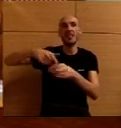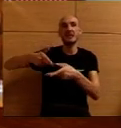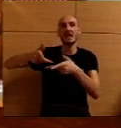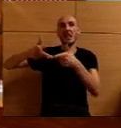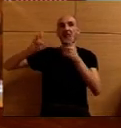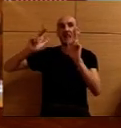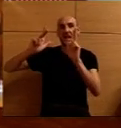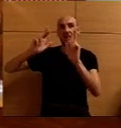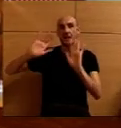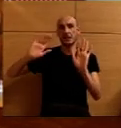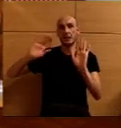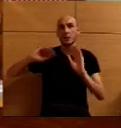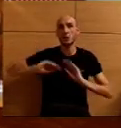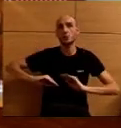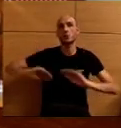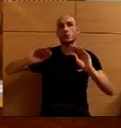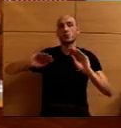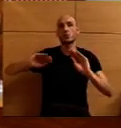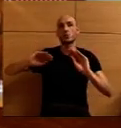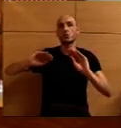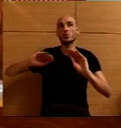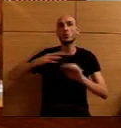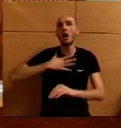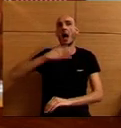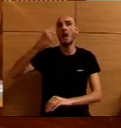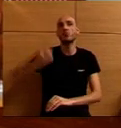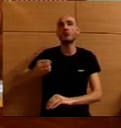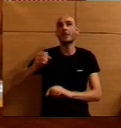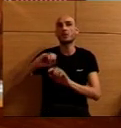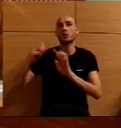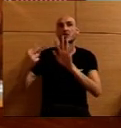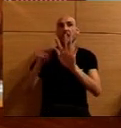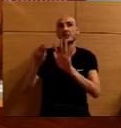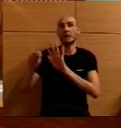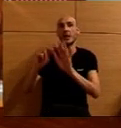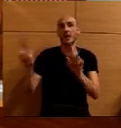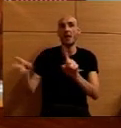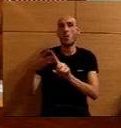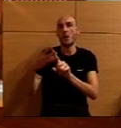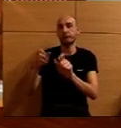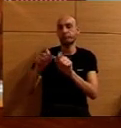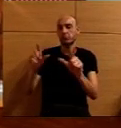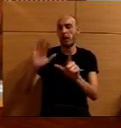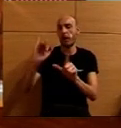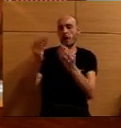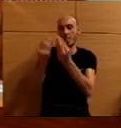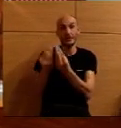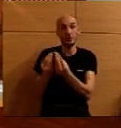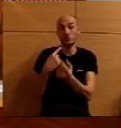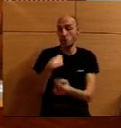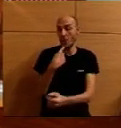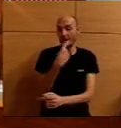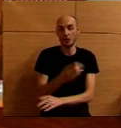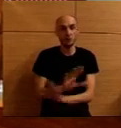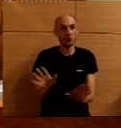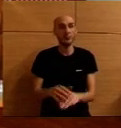la pròpia pàgina de transparència de l'Ajuntament de Benaguasil. Això és el que s'ha dit, i això és la realitat. I mire